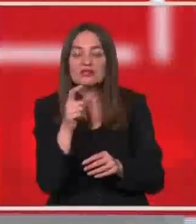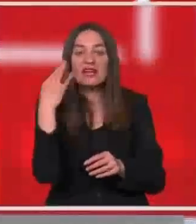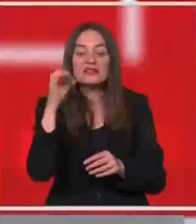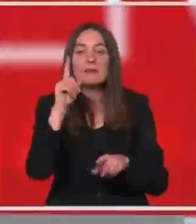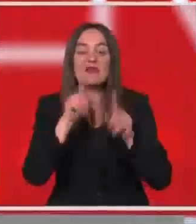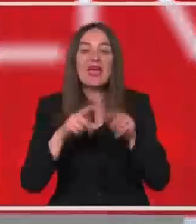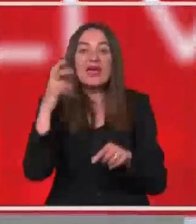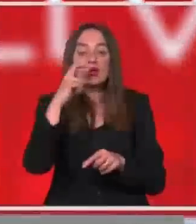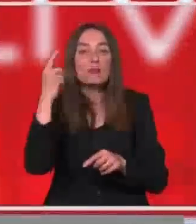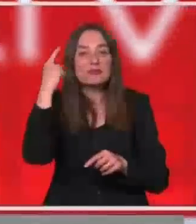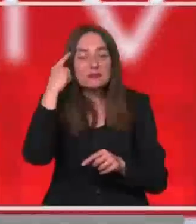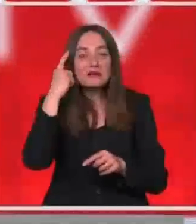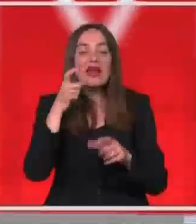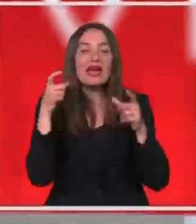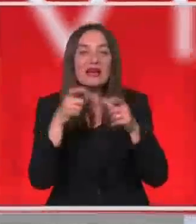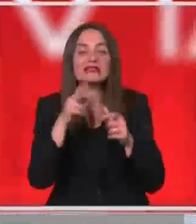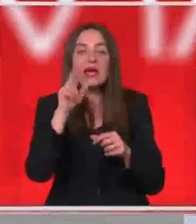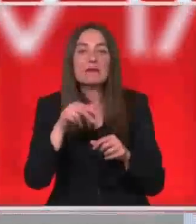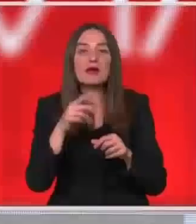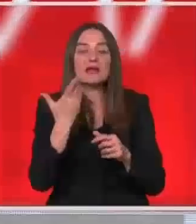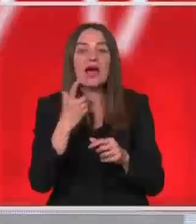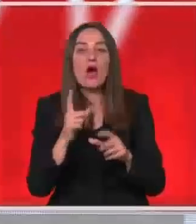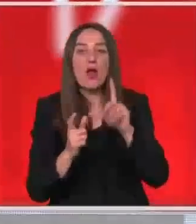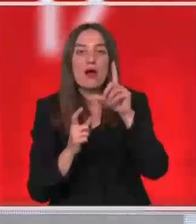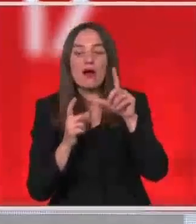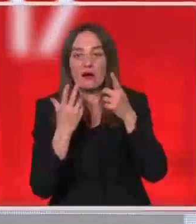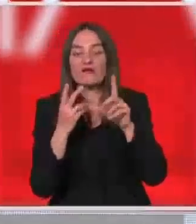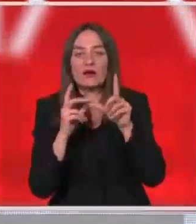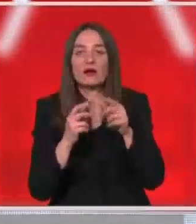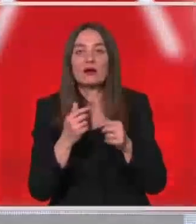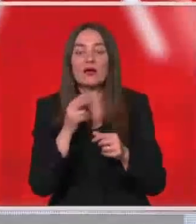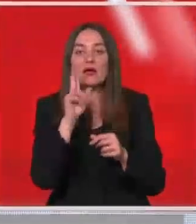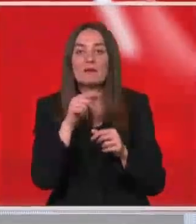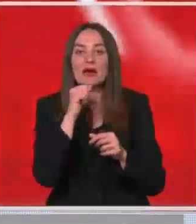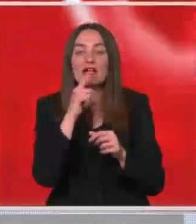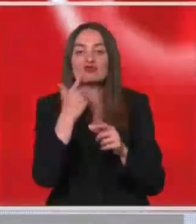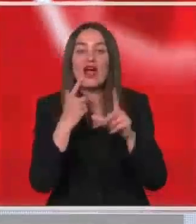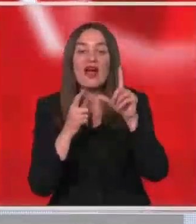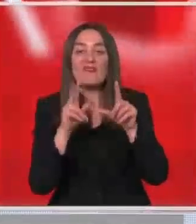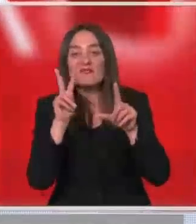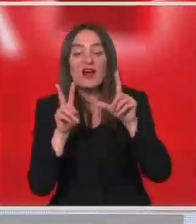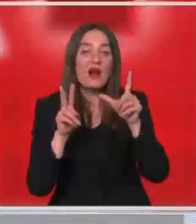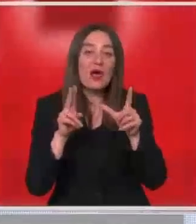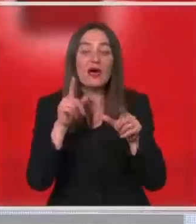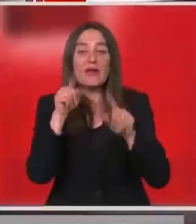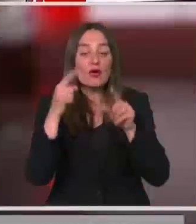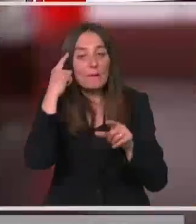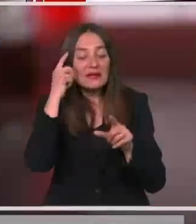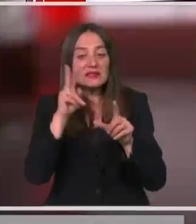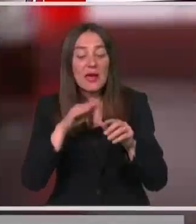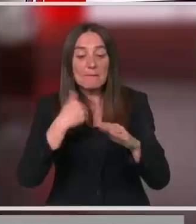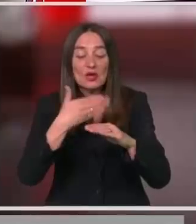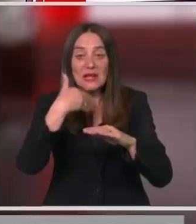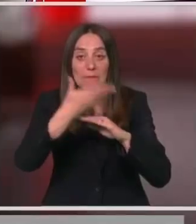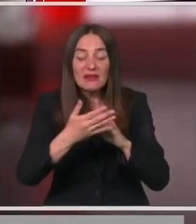neki ekonomisti smatraju da će kriza imati oblik slova V. Neki smatraju da će imati oblik slova L. Znači da nam nakon pada sledi